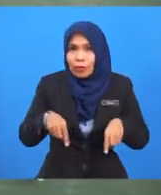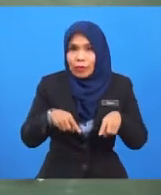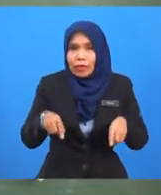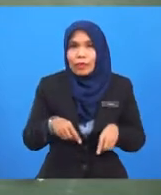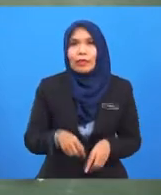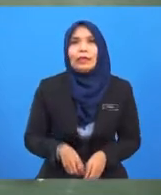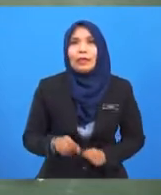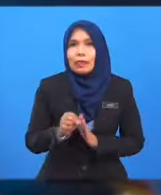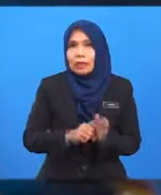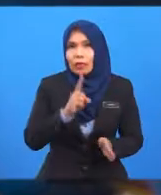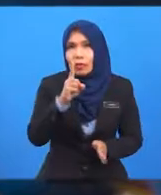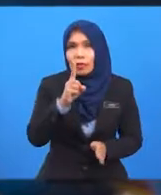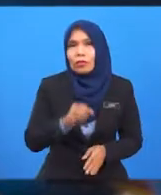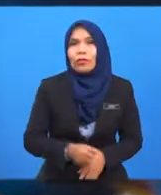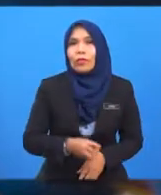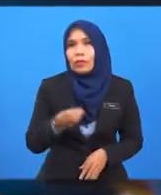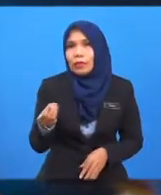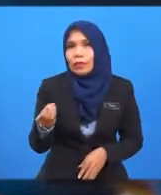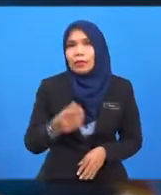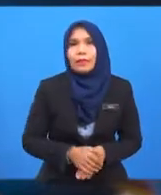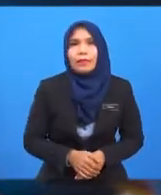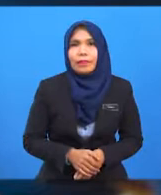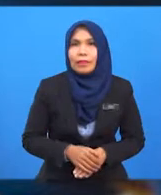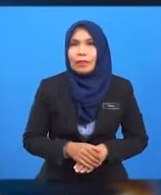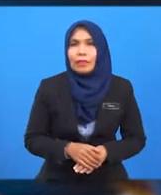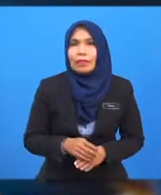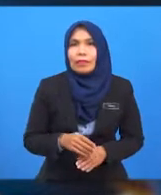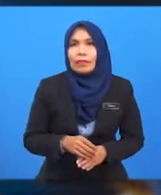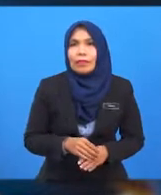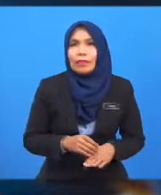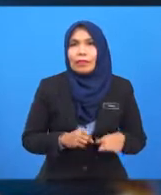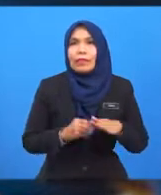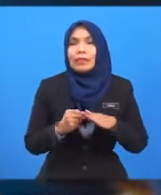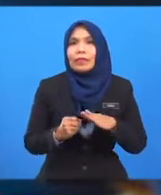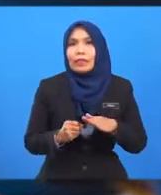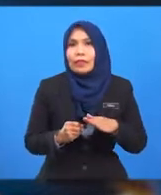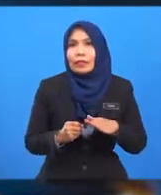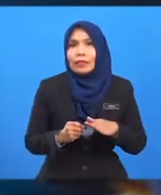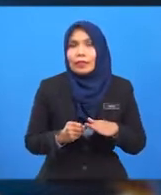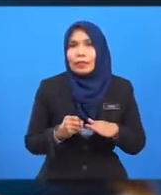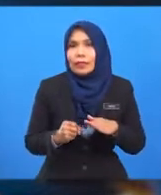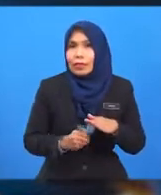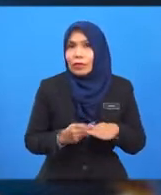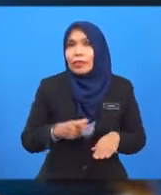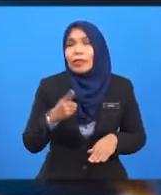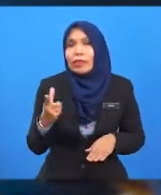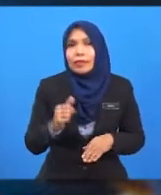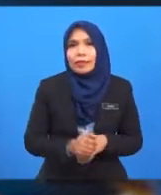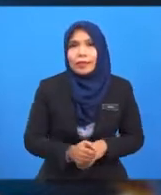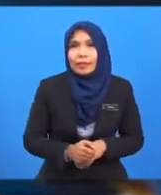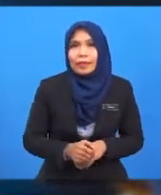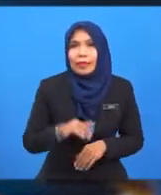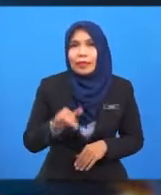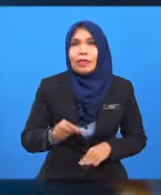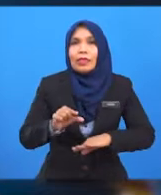objek. Apakah situasi lain yang mengaplikasikan penggunaan mesin